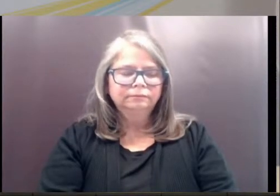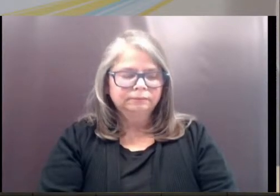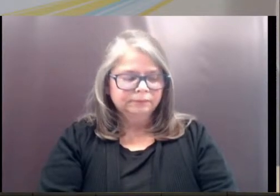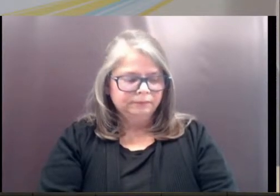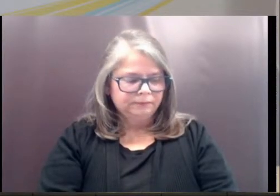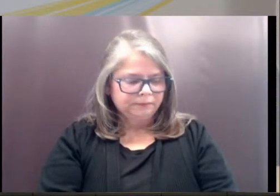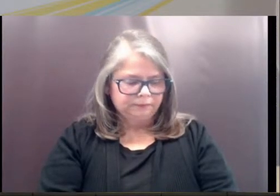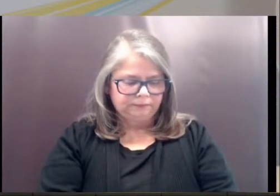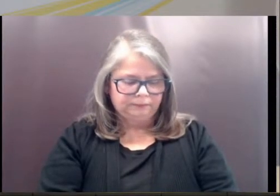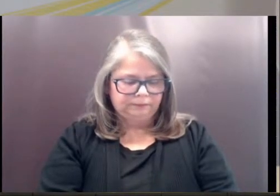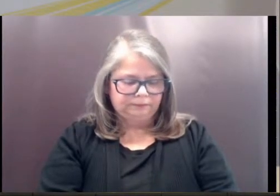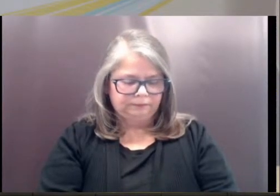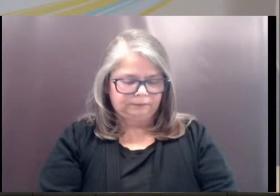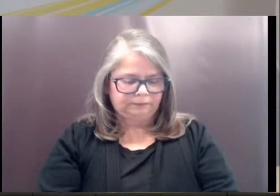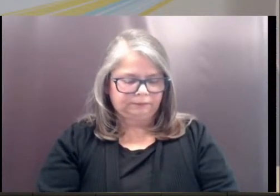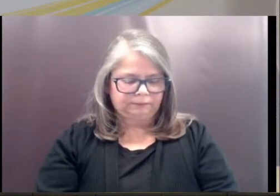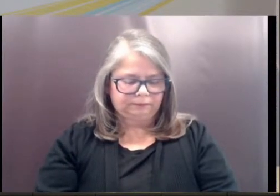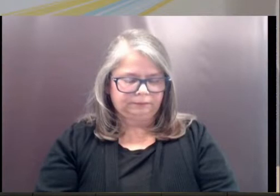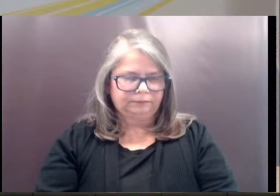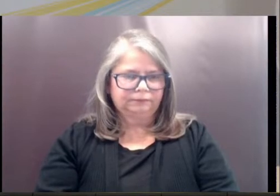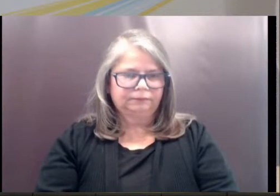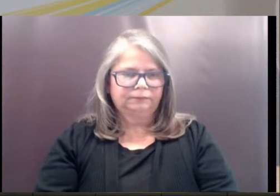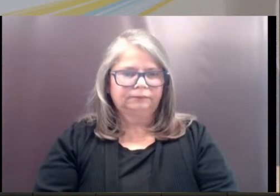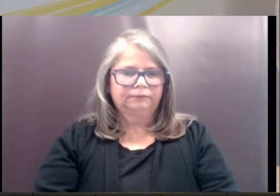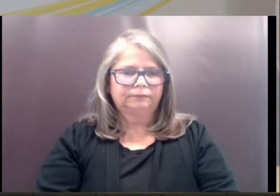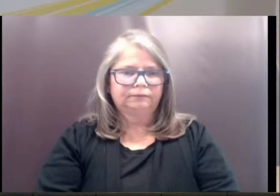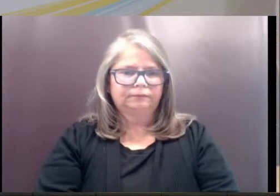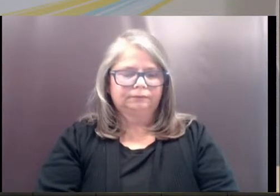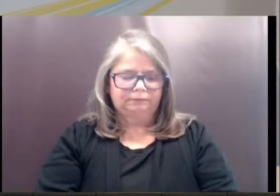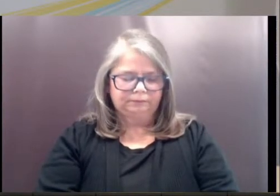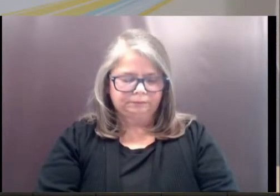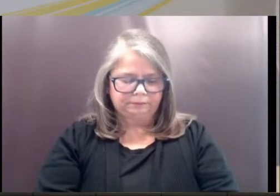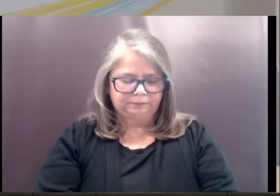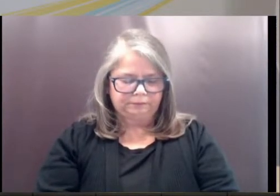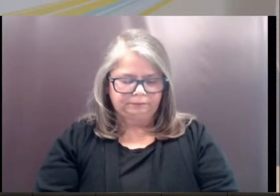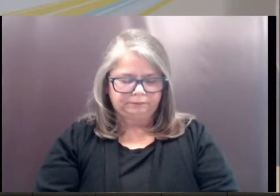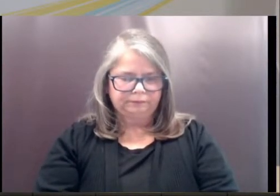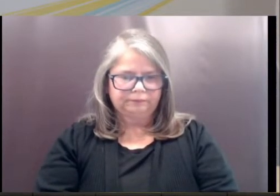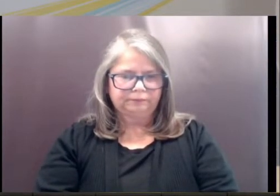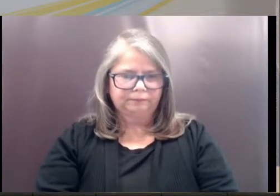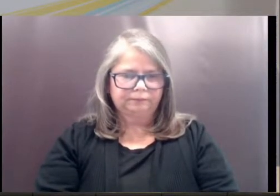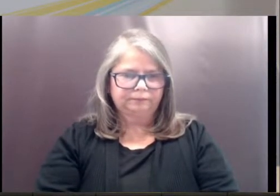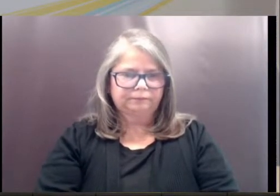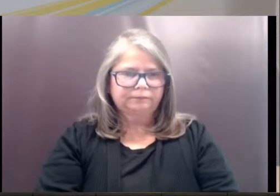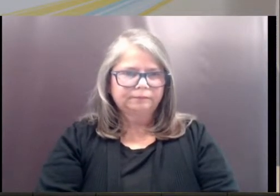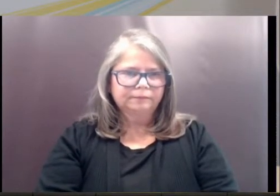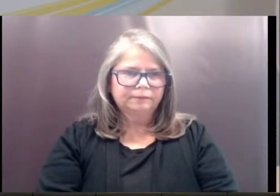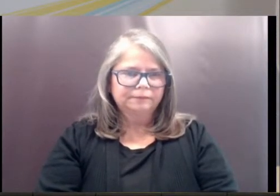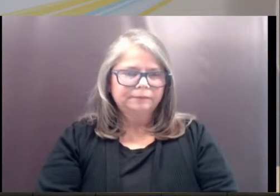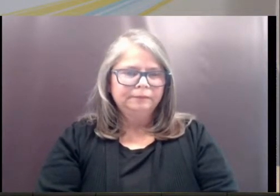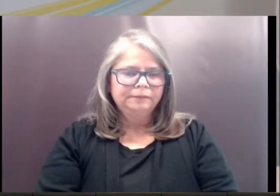les travailleurs essentiels, les autres personnes qui travaillent en santé,